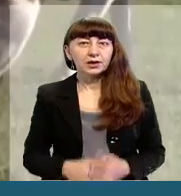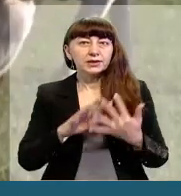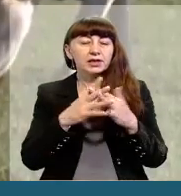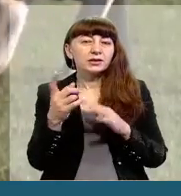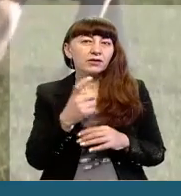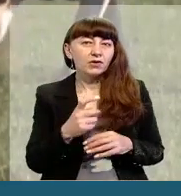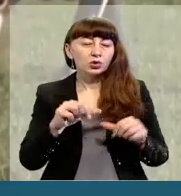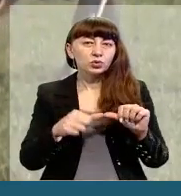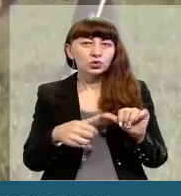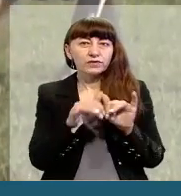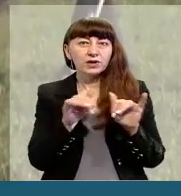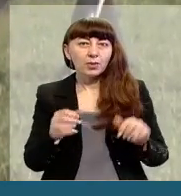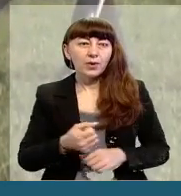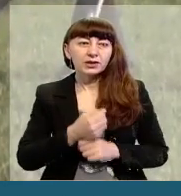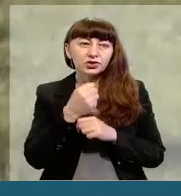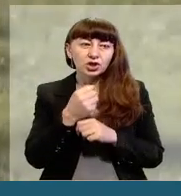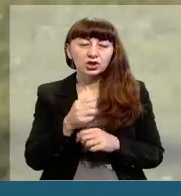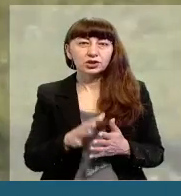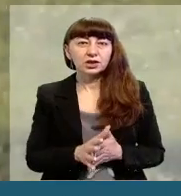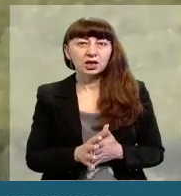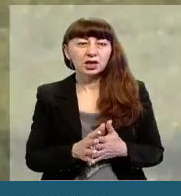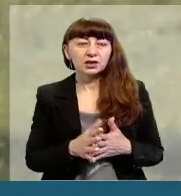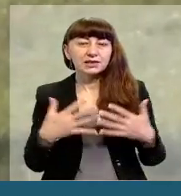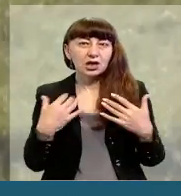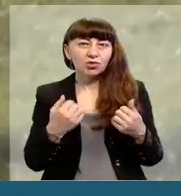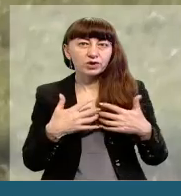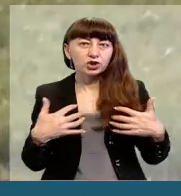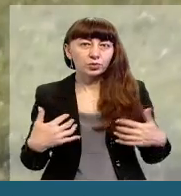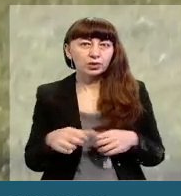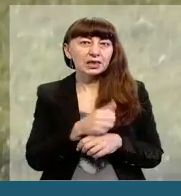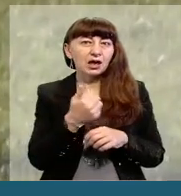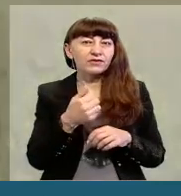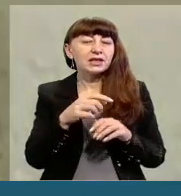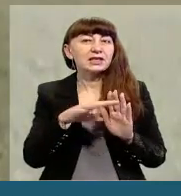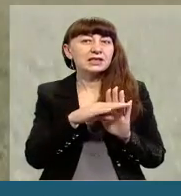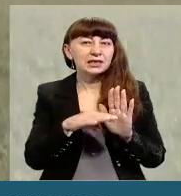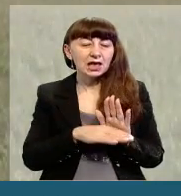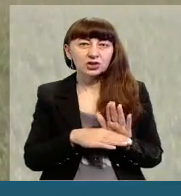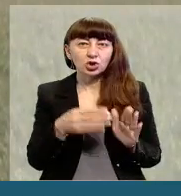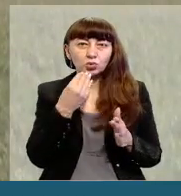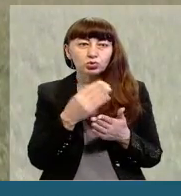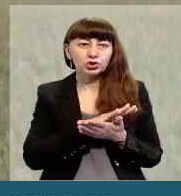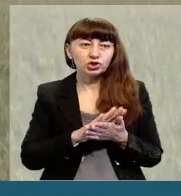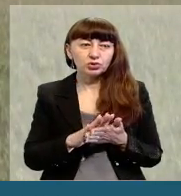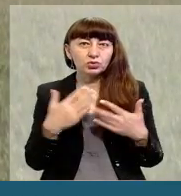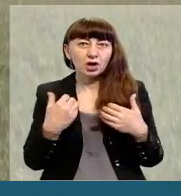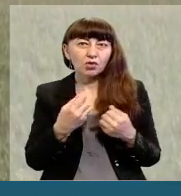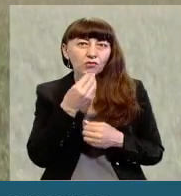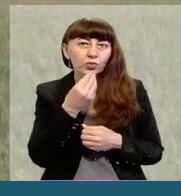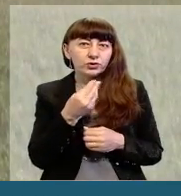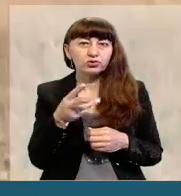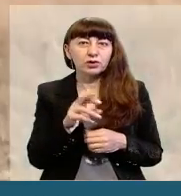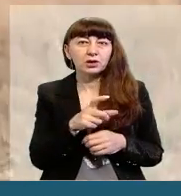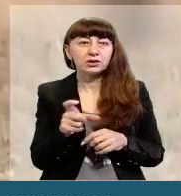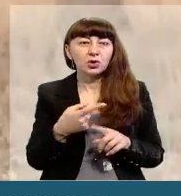басты міндеттердің бірі. Қысы жазы төртіліктің соңында жүрген мал дәрігерлеріне не мәртебе, не мардымды жалақы жоқ. Сол себепті бұл